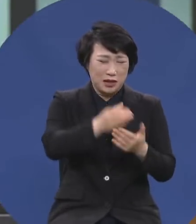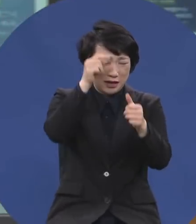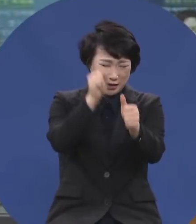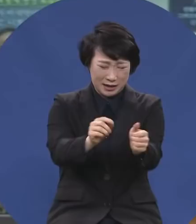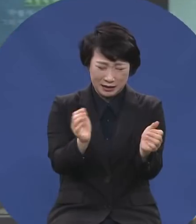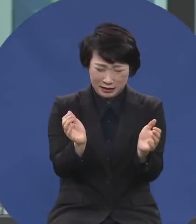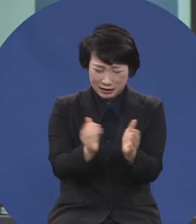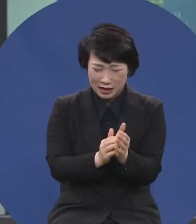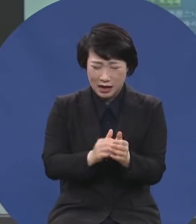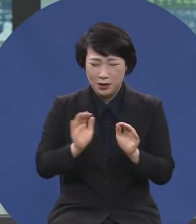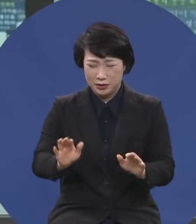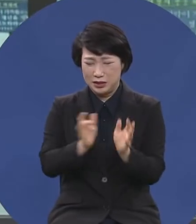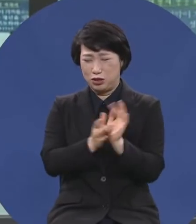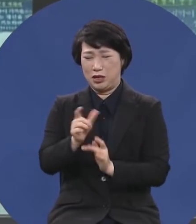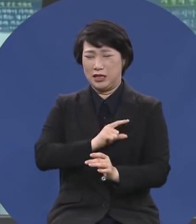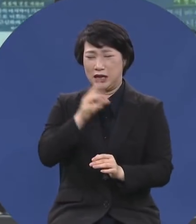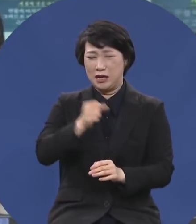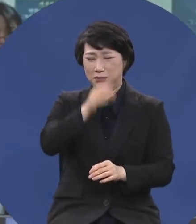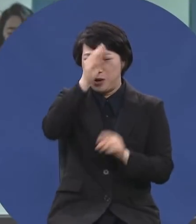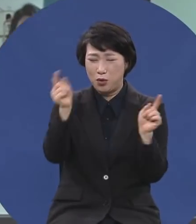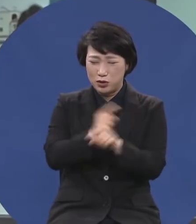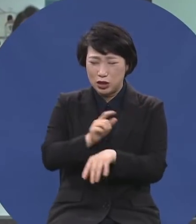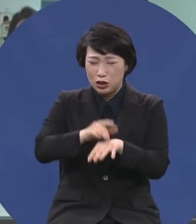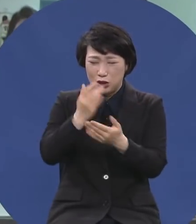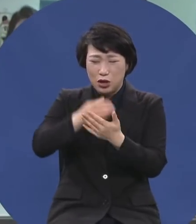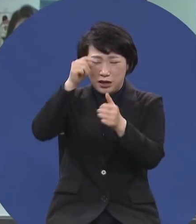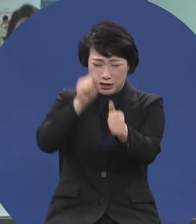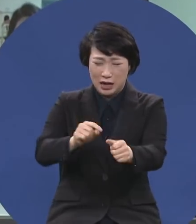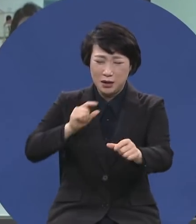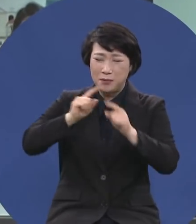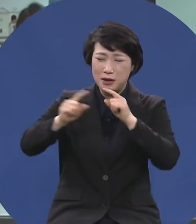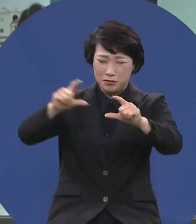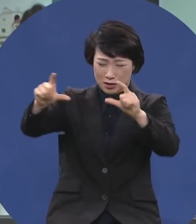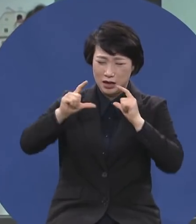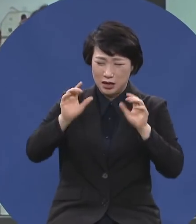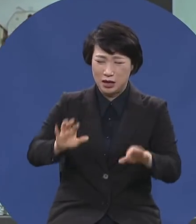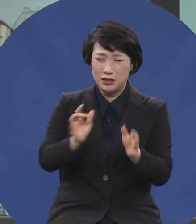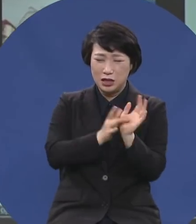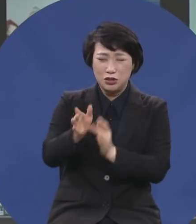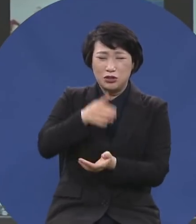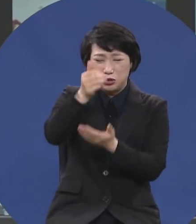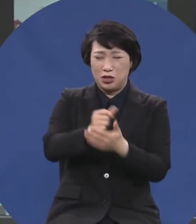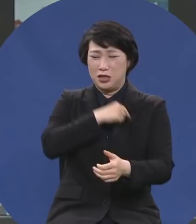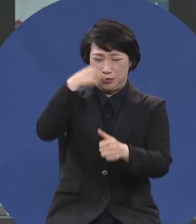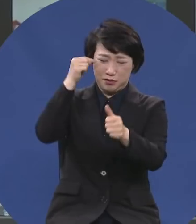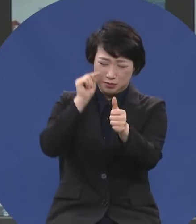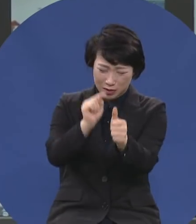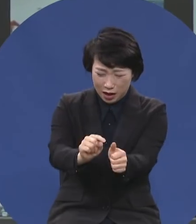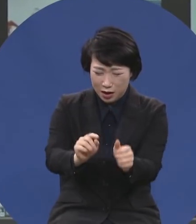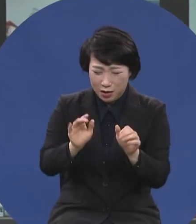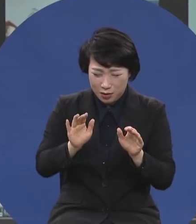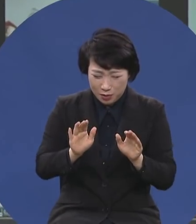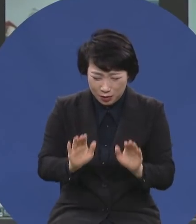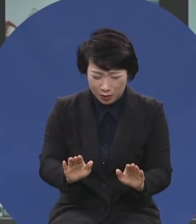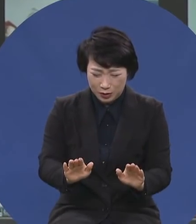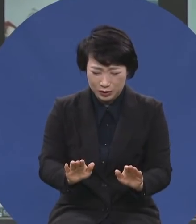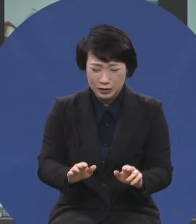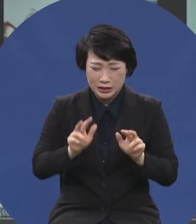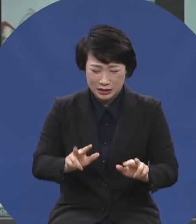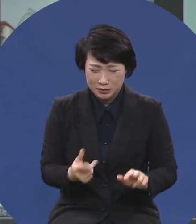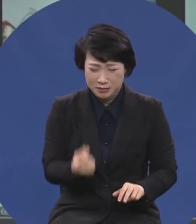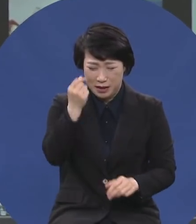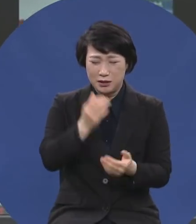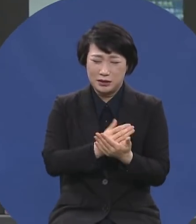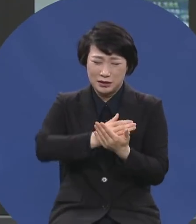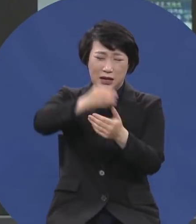떠나가라. 내 이름으로 병 고쳐라. 귀신 쫓아내라. 말씀하신 예수님의 이름으로 어미 명령하노니 지금